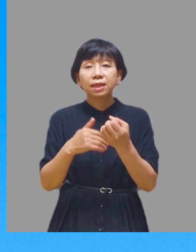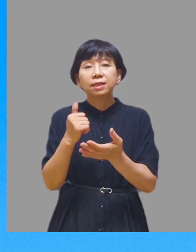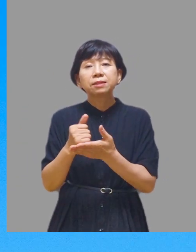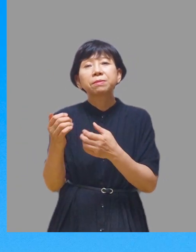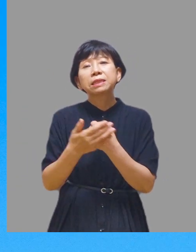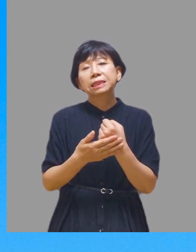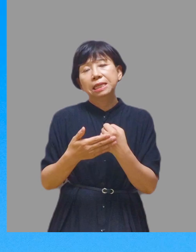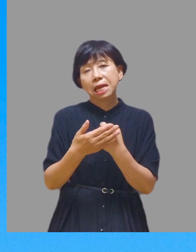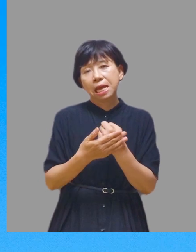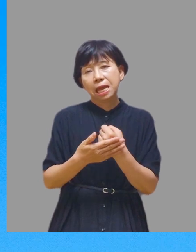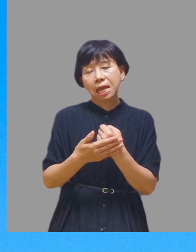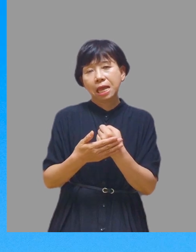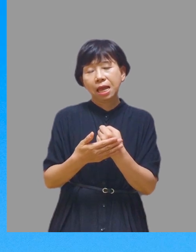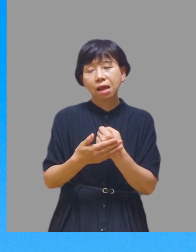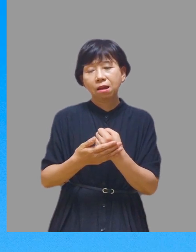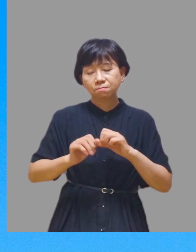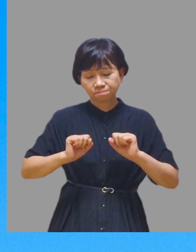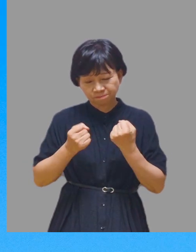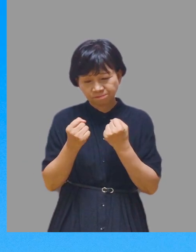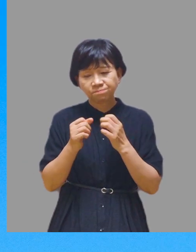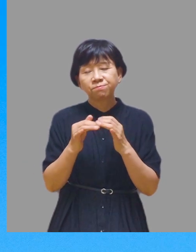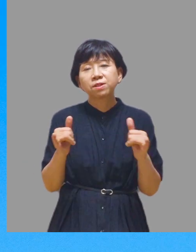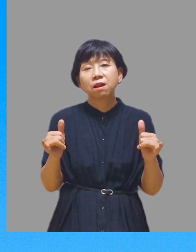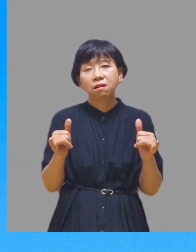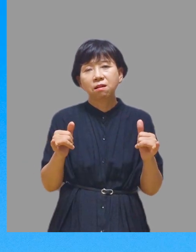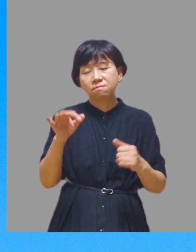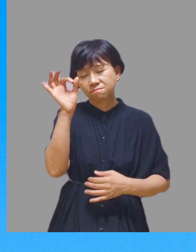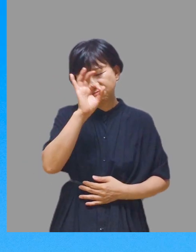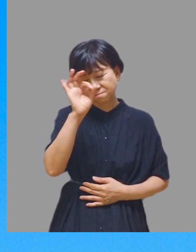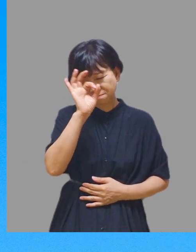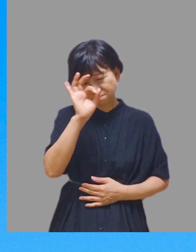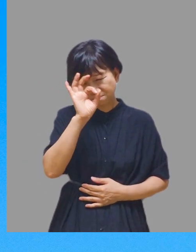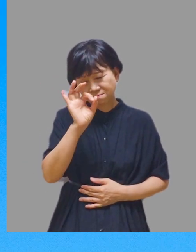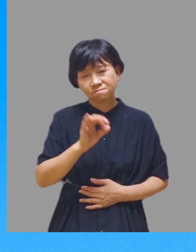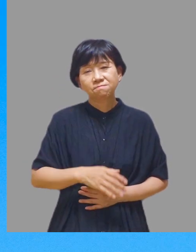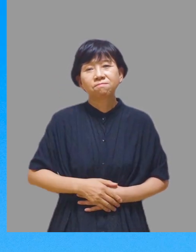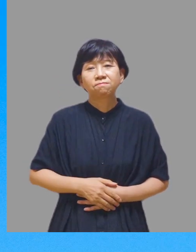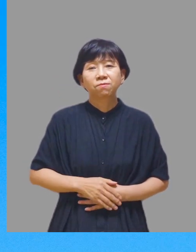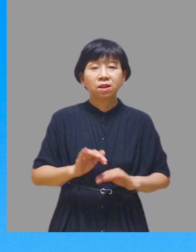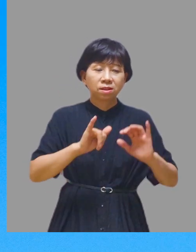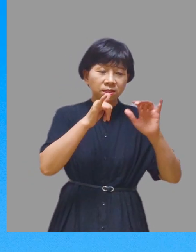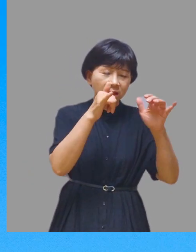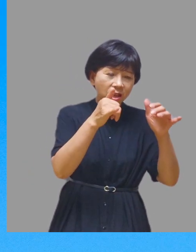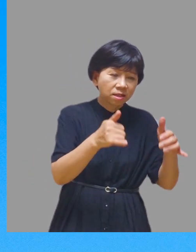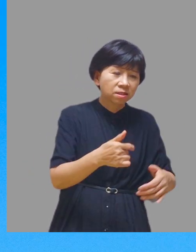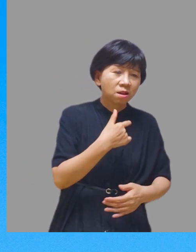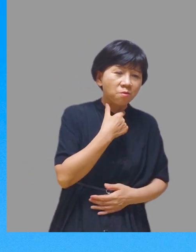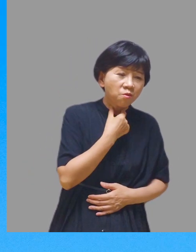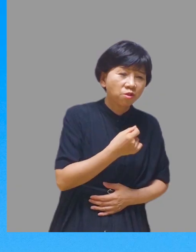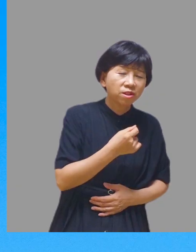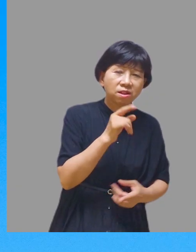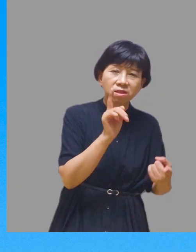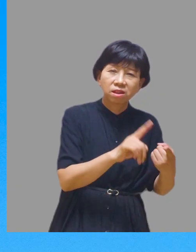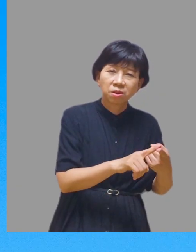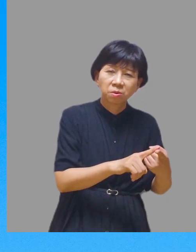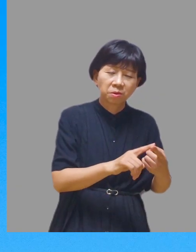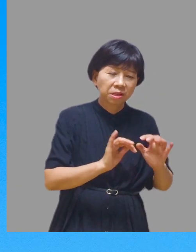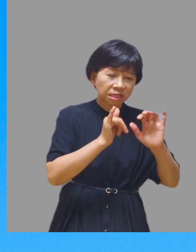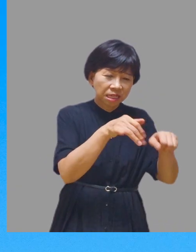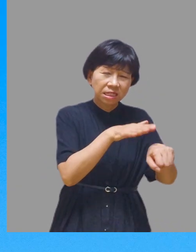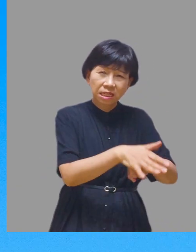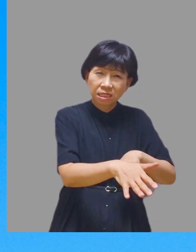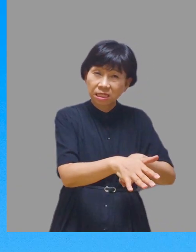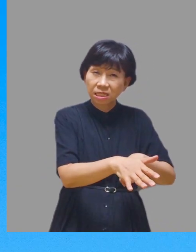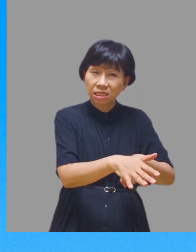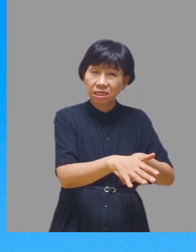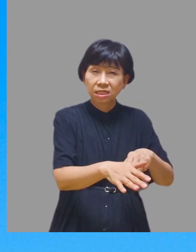하나님의 은혜에 반응하는 사람을 찾는다 말씀하시는 거예요. 세상이 요구하는 사람이 아니라